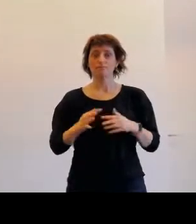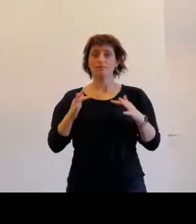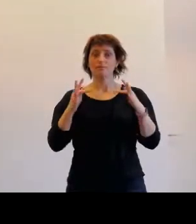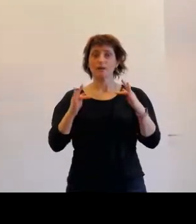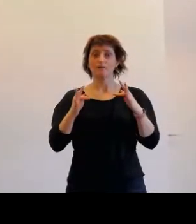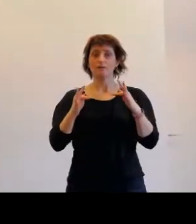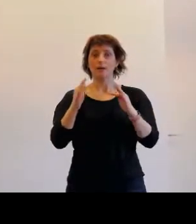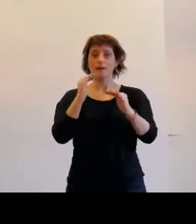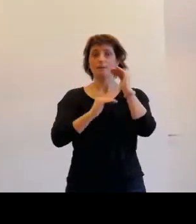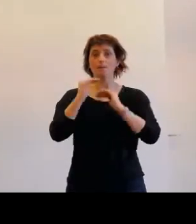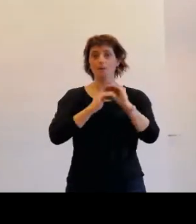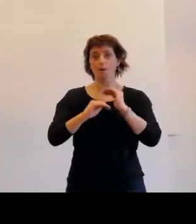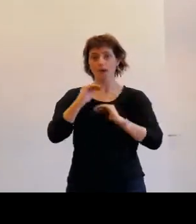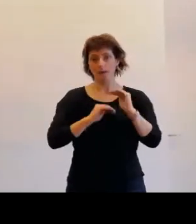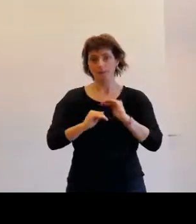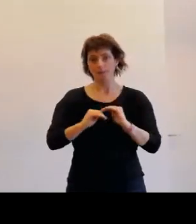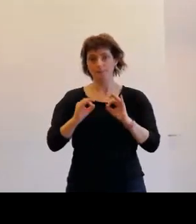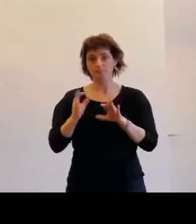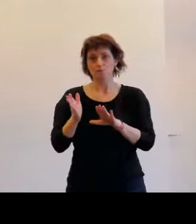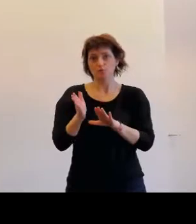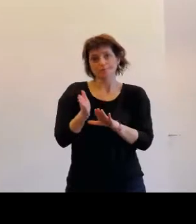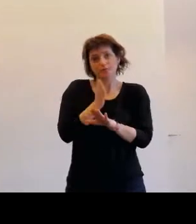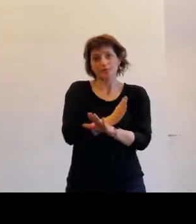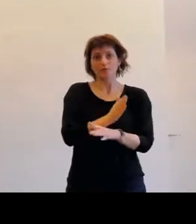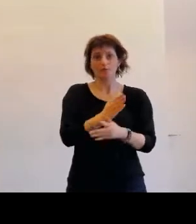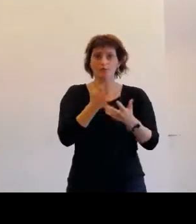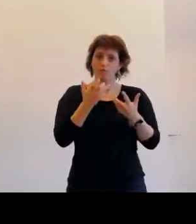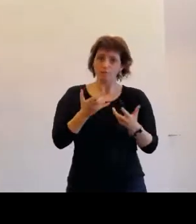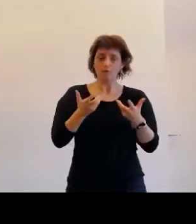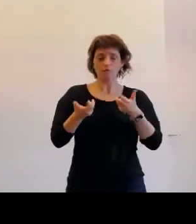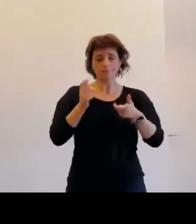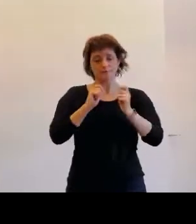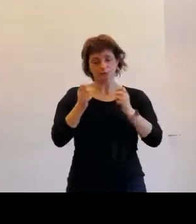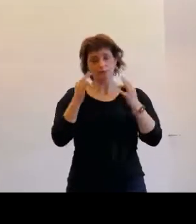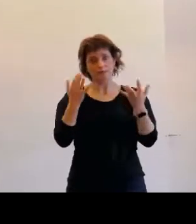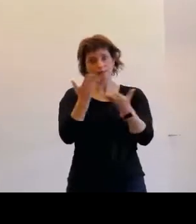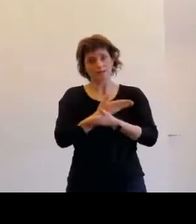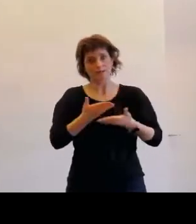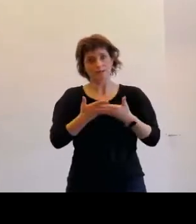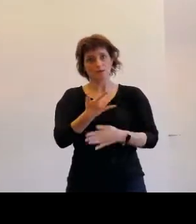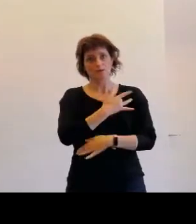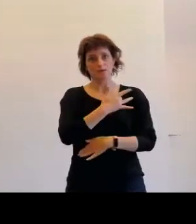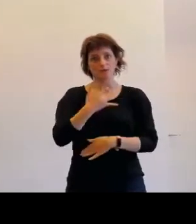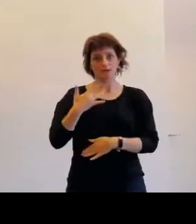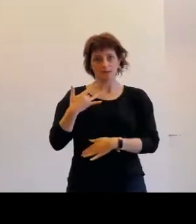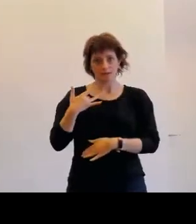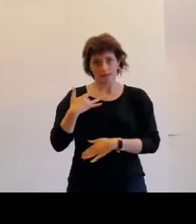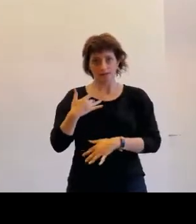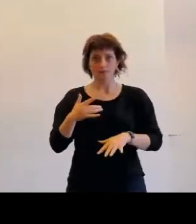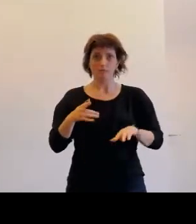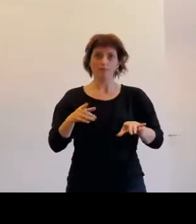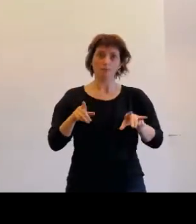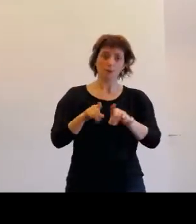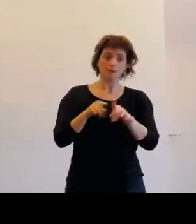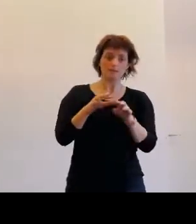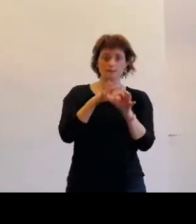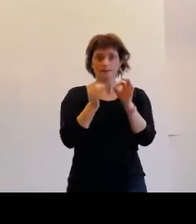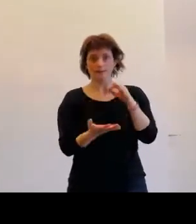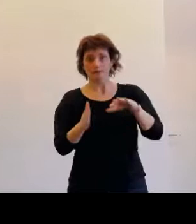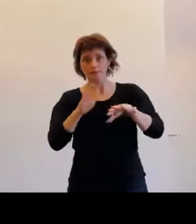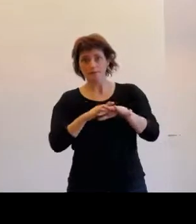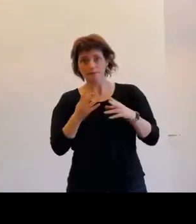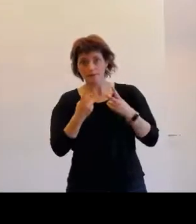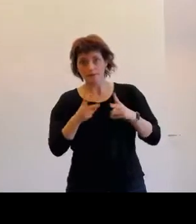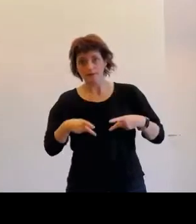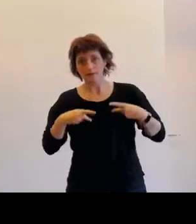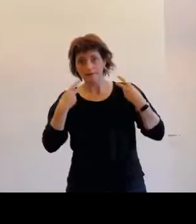vous dire quelques mots en ouverture relatifs à la situation sanitaire et à l'ensemble de ses conséquences sur la vie de la cité.